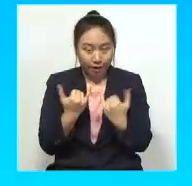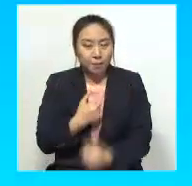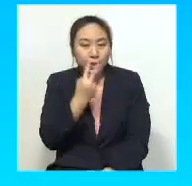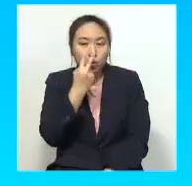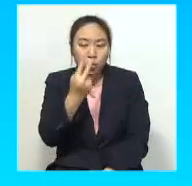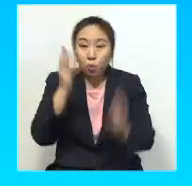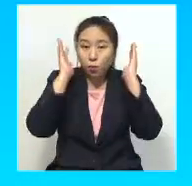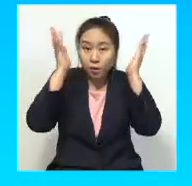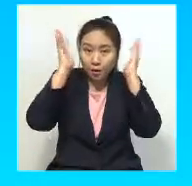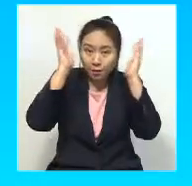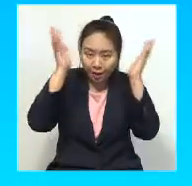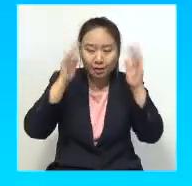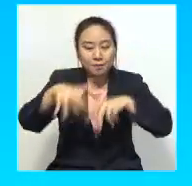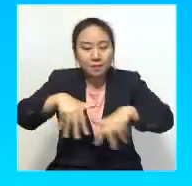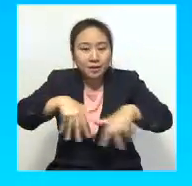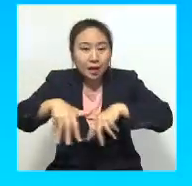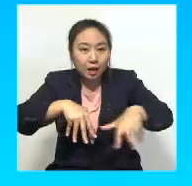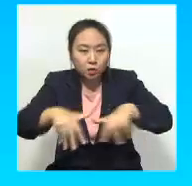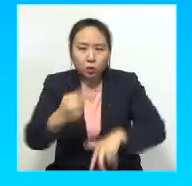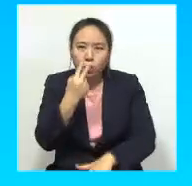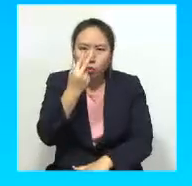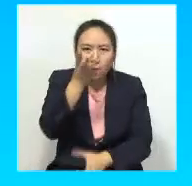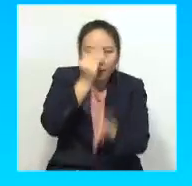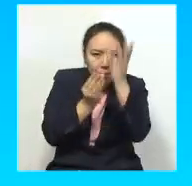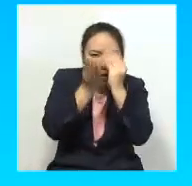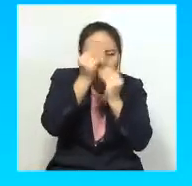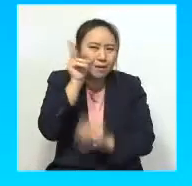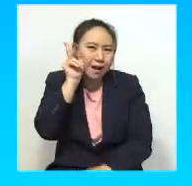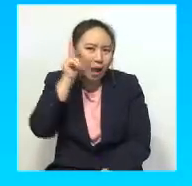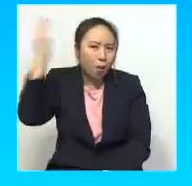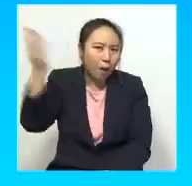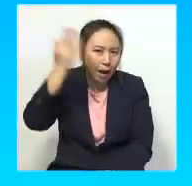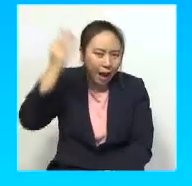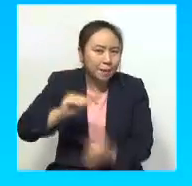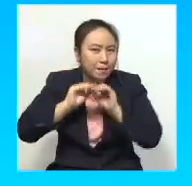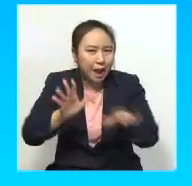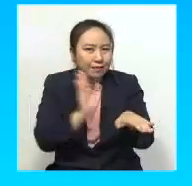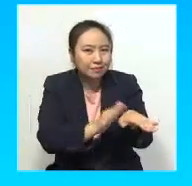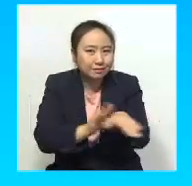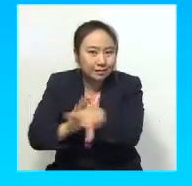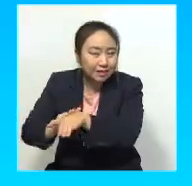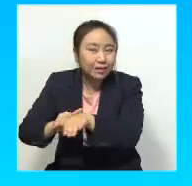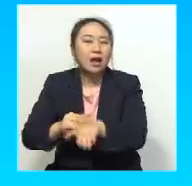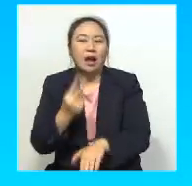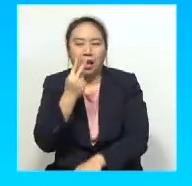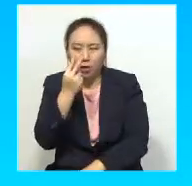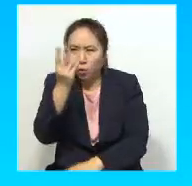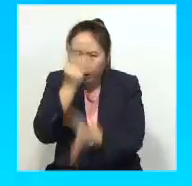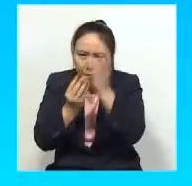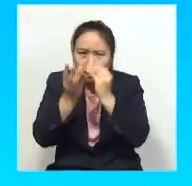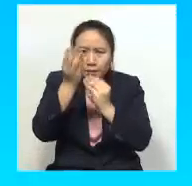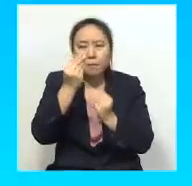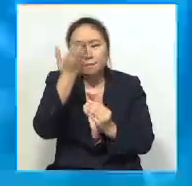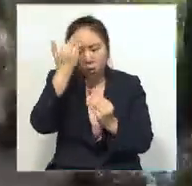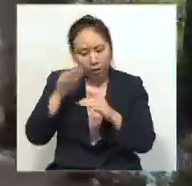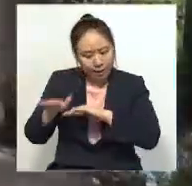ไปประชาสัมพันธ์ให้ประชาชนเนี่ยติดตามข้อมูลข่าวสารพยากรณ์อากาศและประกาศแจ้งเตือนจากทางราชการอย่างใกล้ชิดด้วยจ